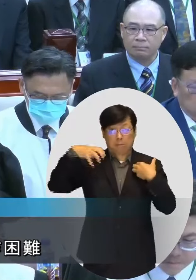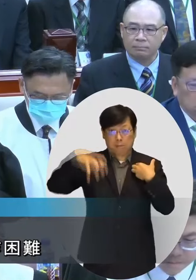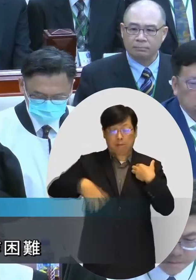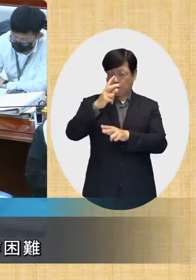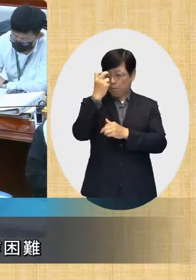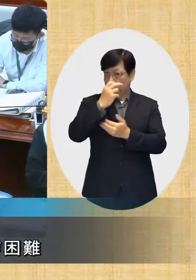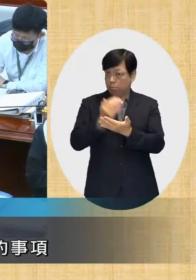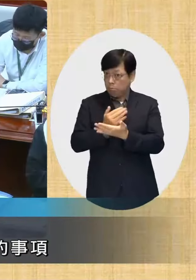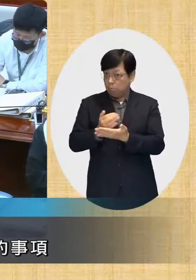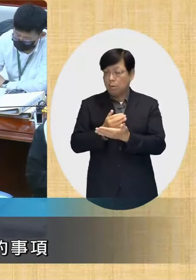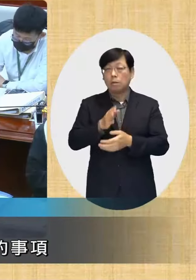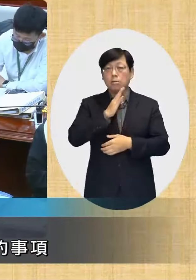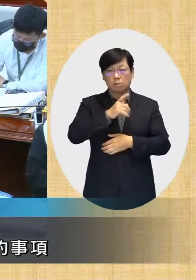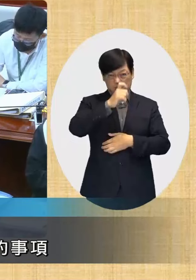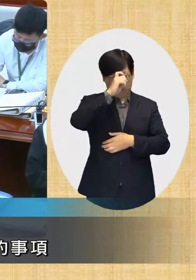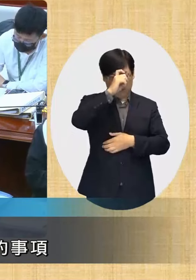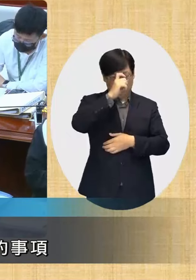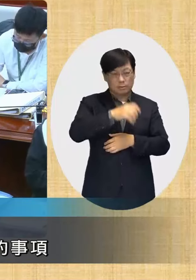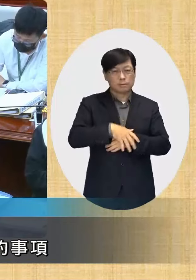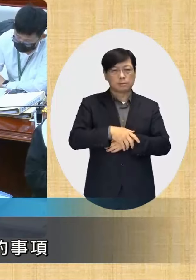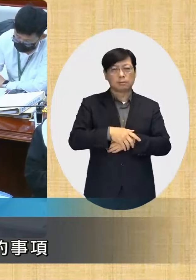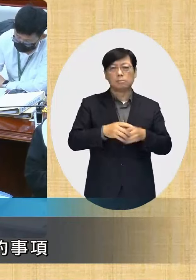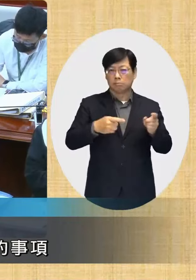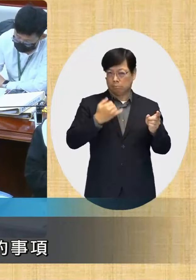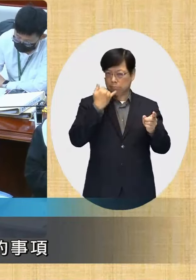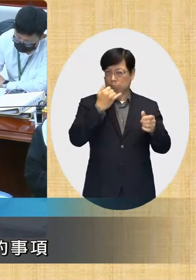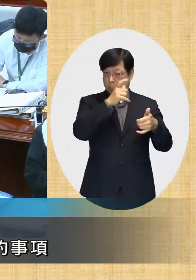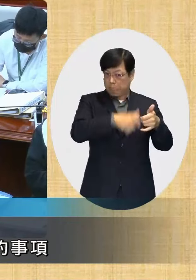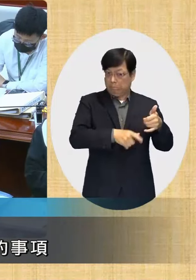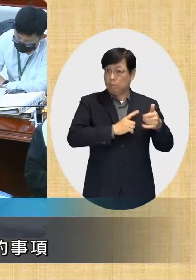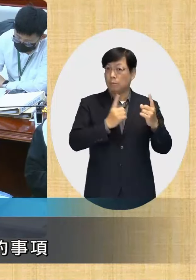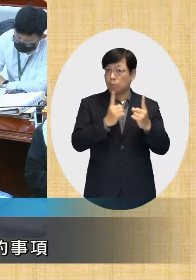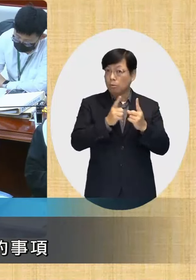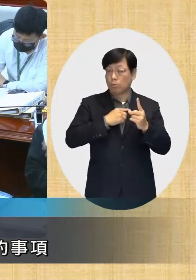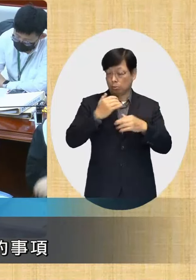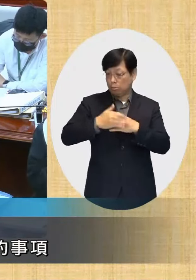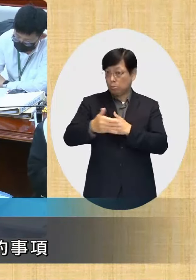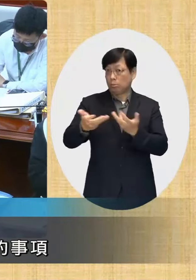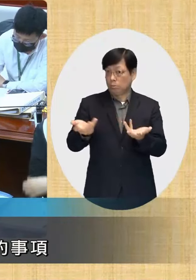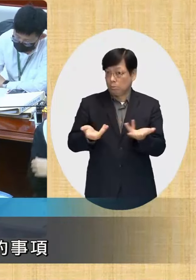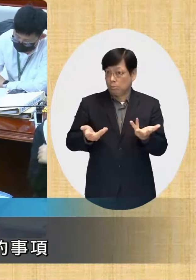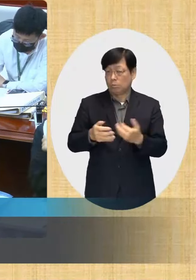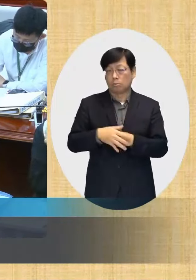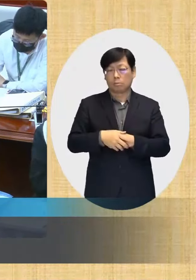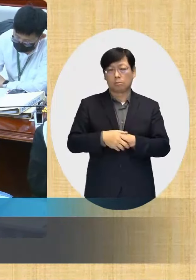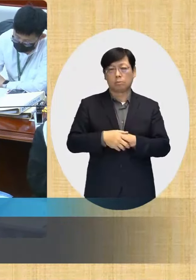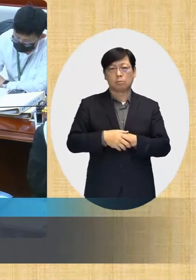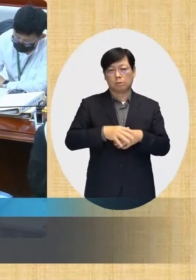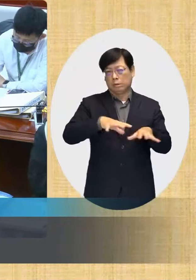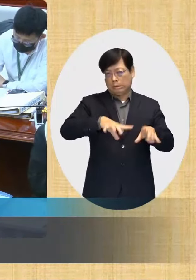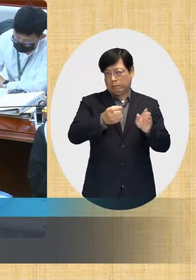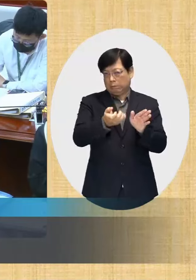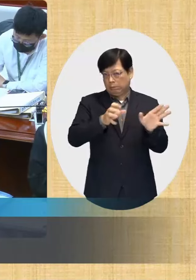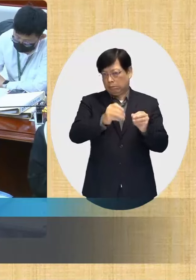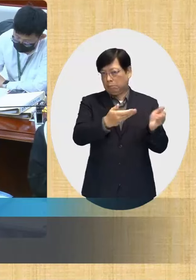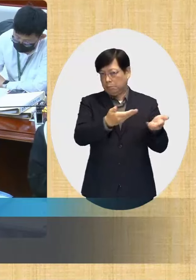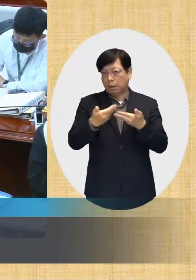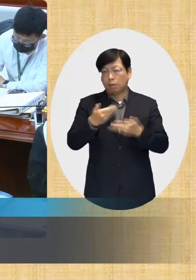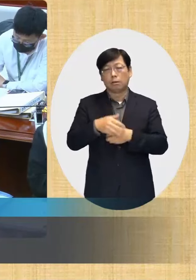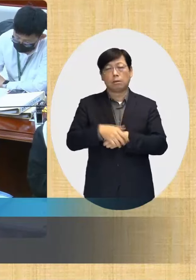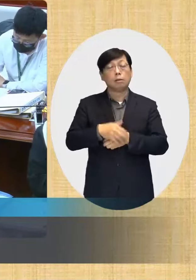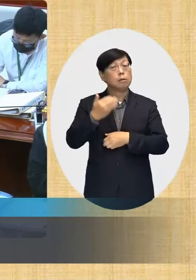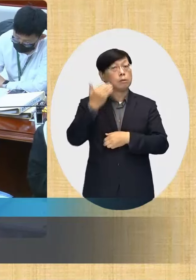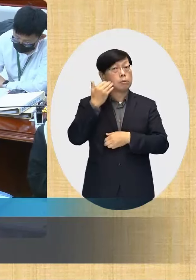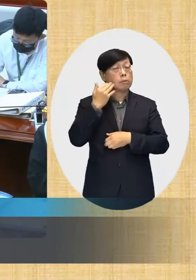运作困难。 我们只是希望他针对程序性的事项。他必须要提出来，